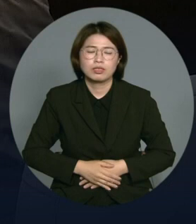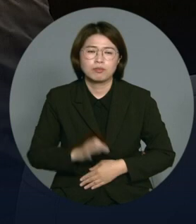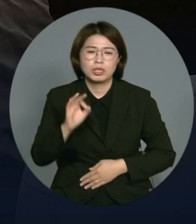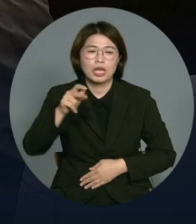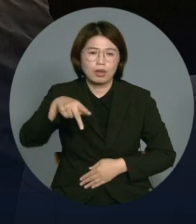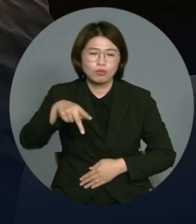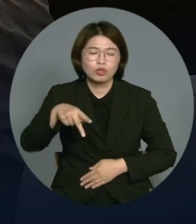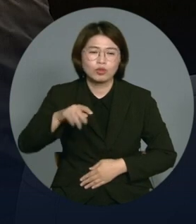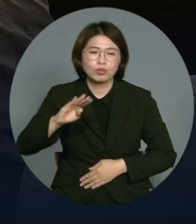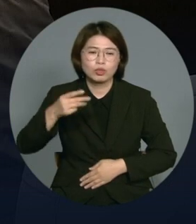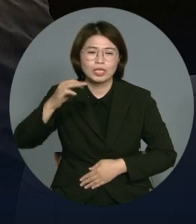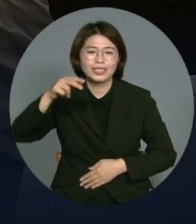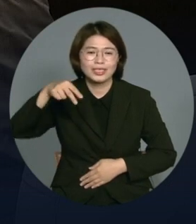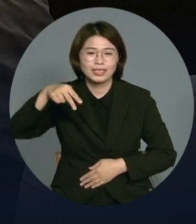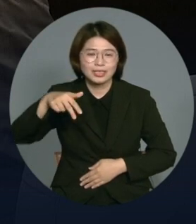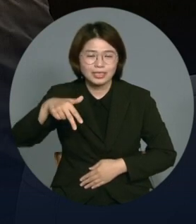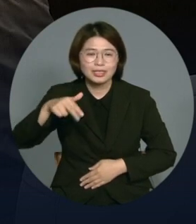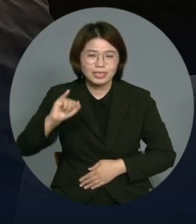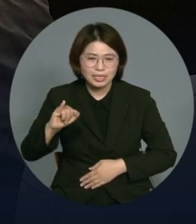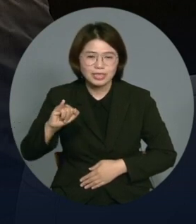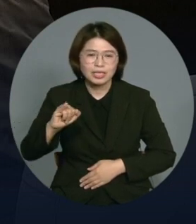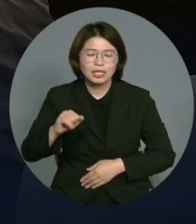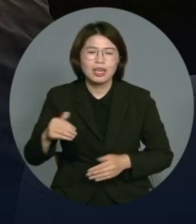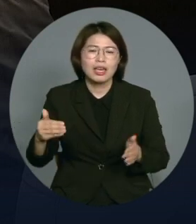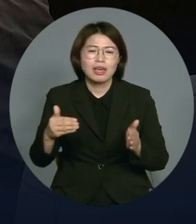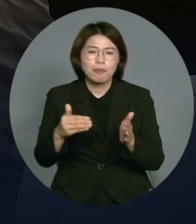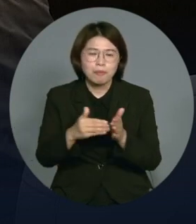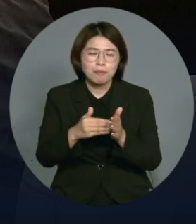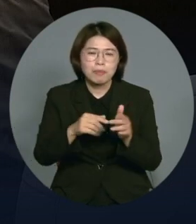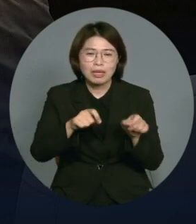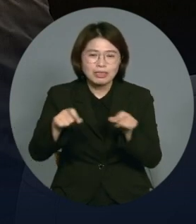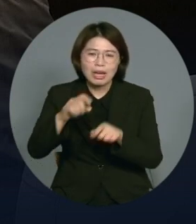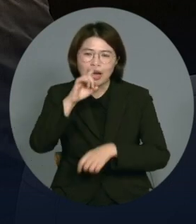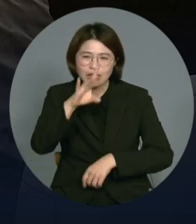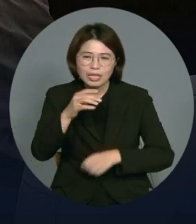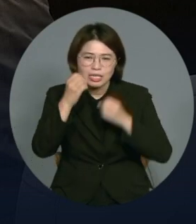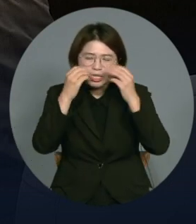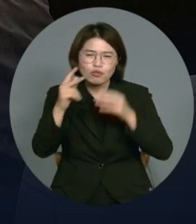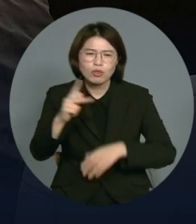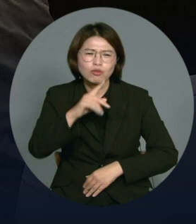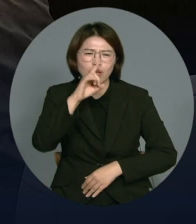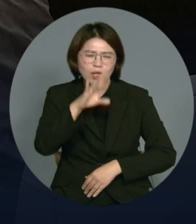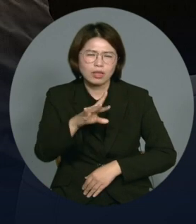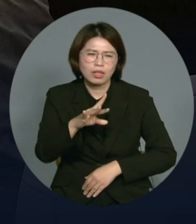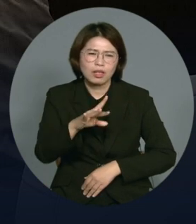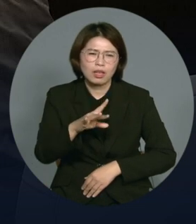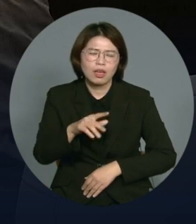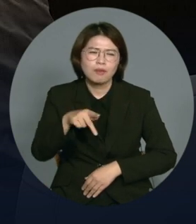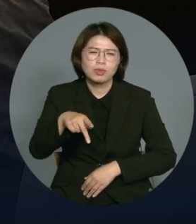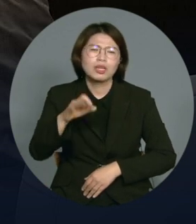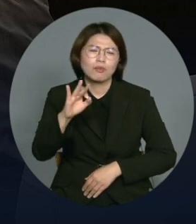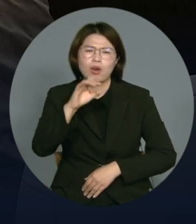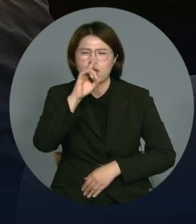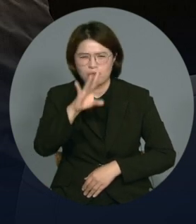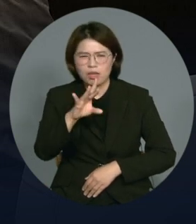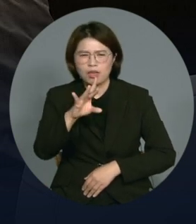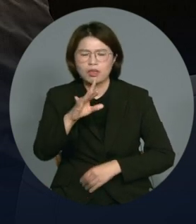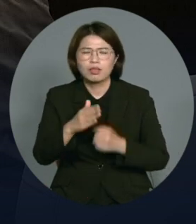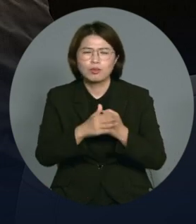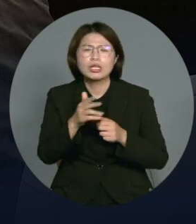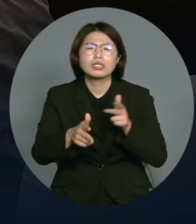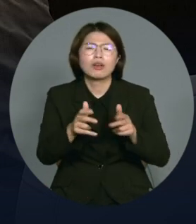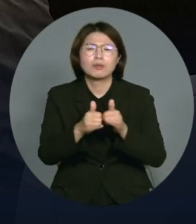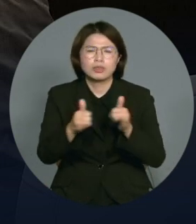있어서는 지금 만기 연장도 안 되고 신규도 안 되고 뭐 PF도 안 되고 하니까 이제 사업하시던